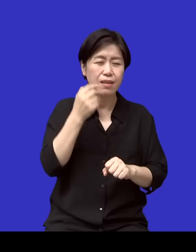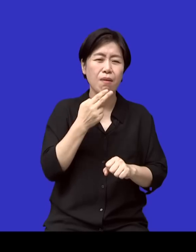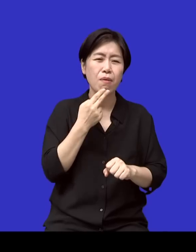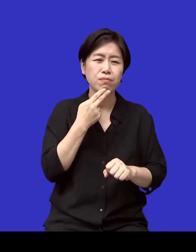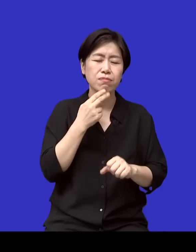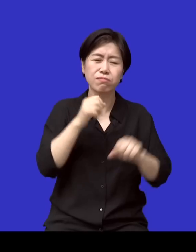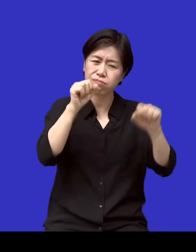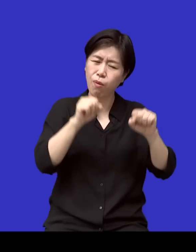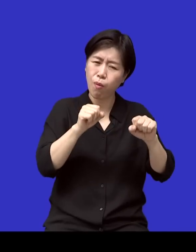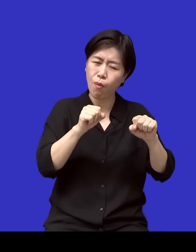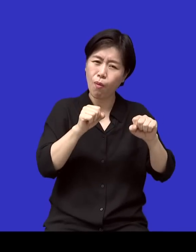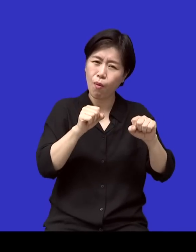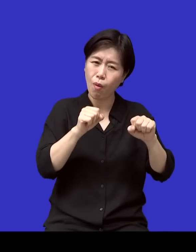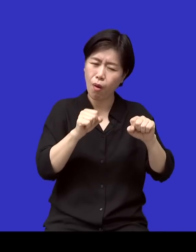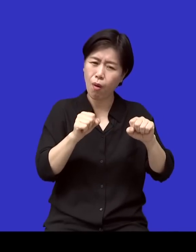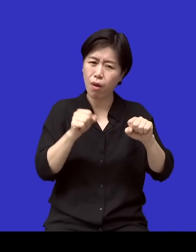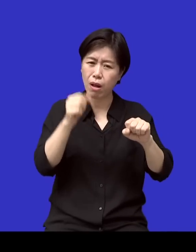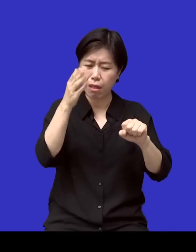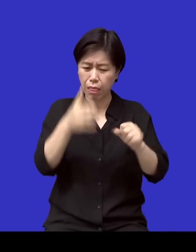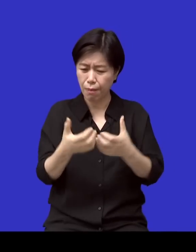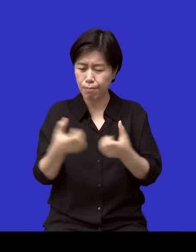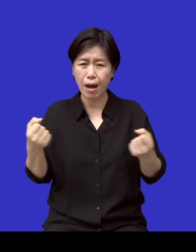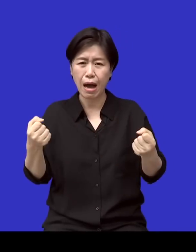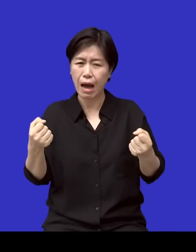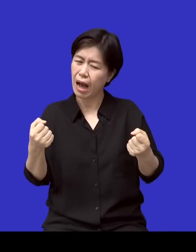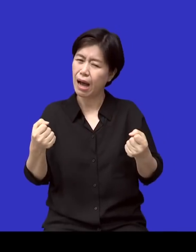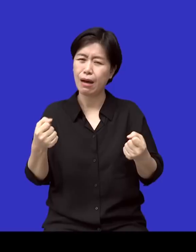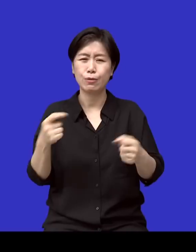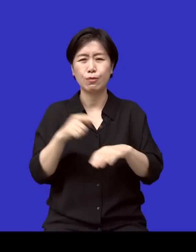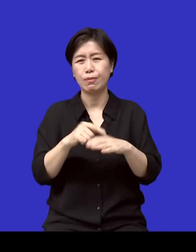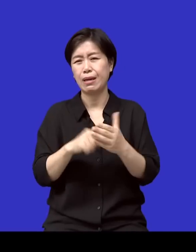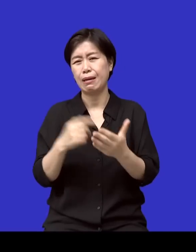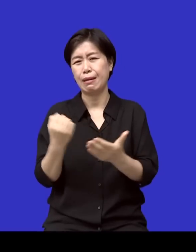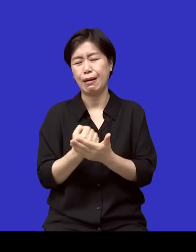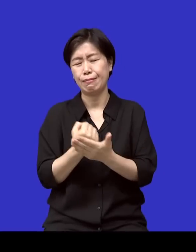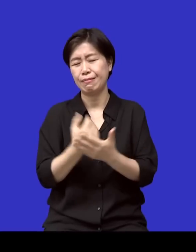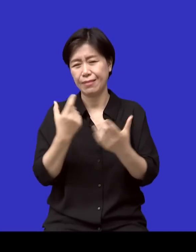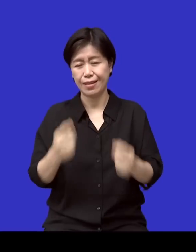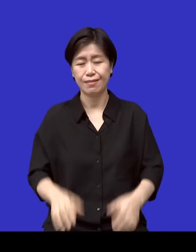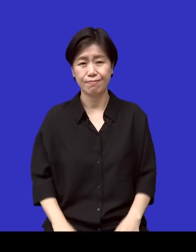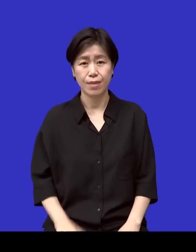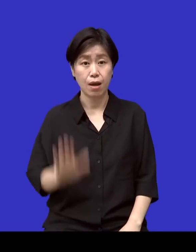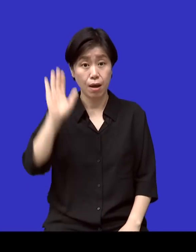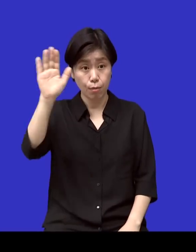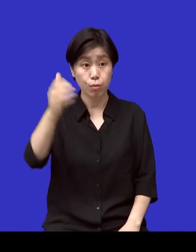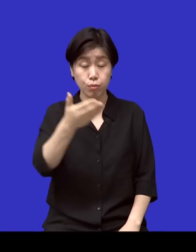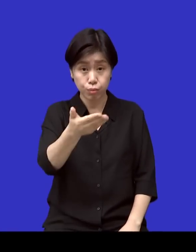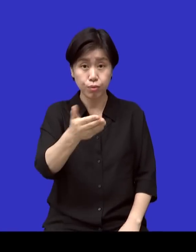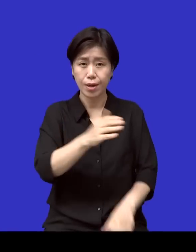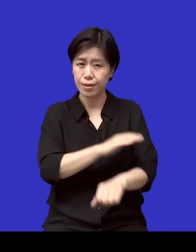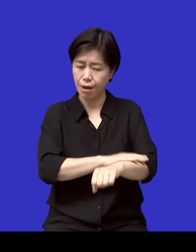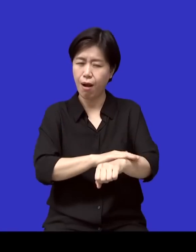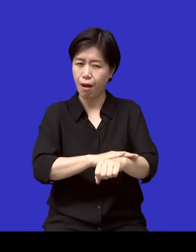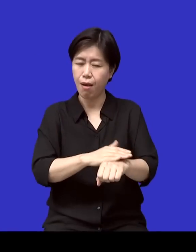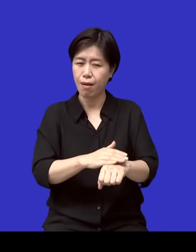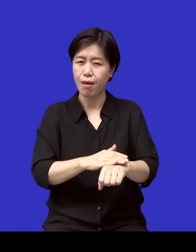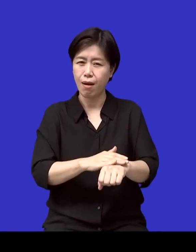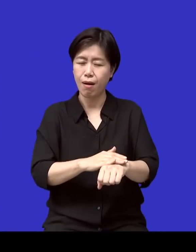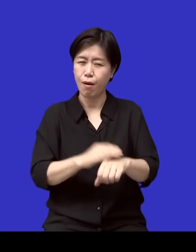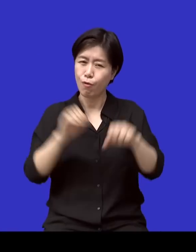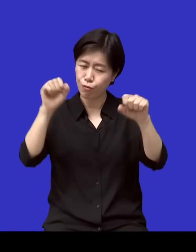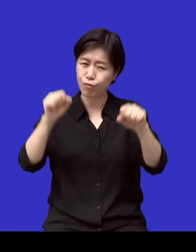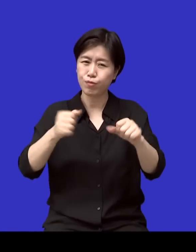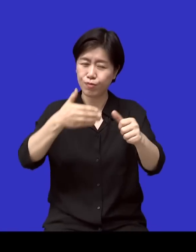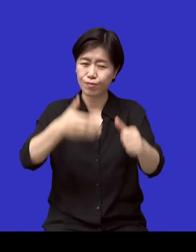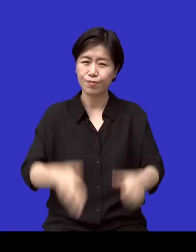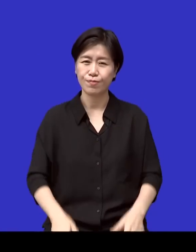선수를 또 얼마나 멋지게 쓰실지 맞아요. 기대가 되는 선수가 될 것 같아요. 감사합니다. 네. 뭐 운동선수뿐만 아니라